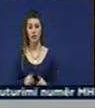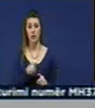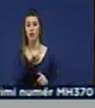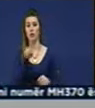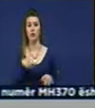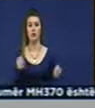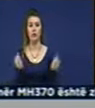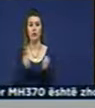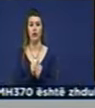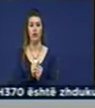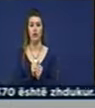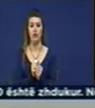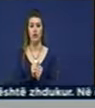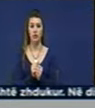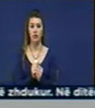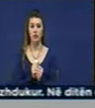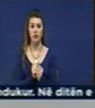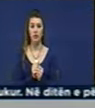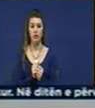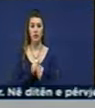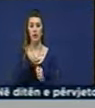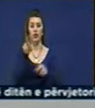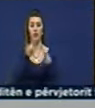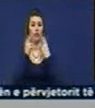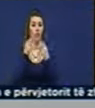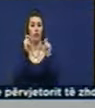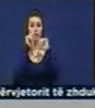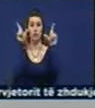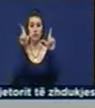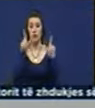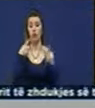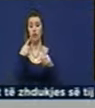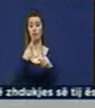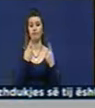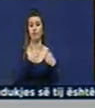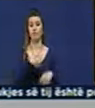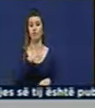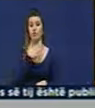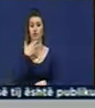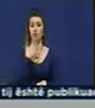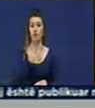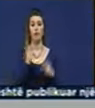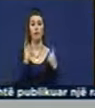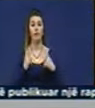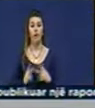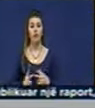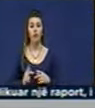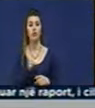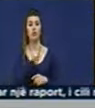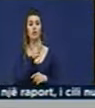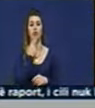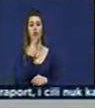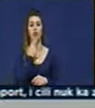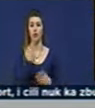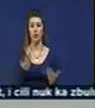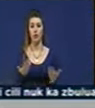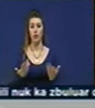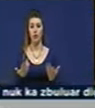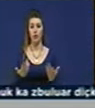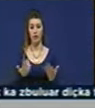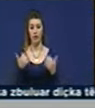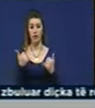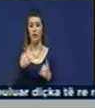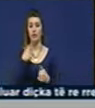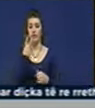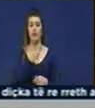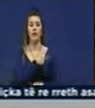mahnisim botën me humanizmin tonë. Por për fat të keq, kjo nuk ndodh në paq. Këto vite pra që janë të dhimbshme, por